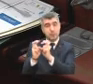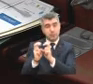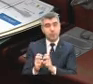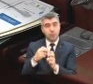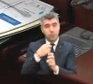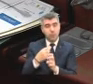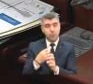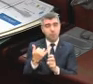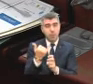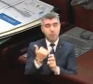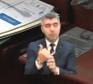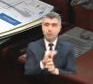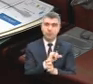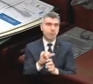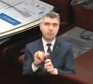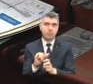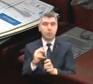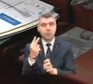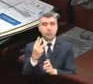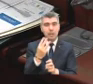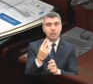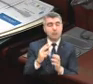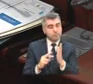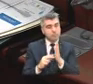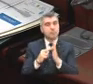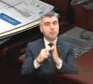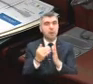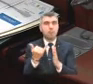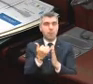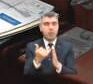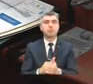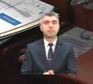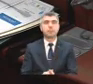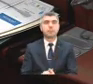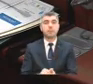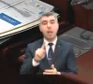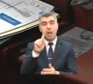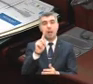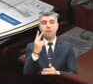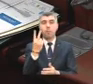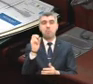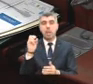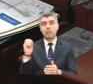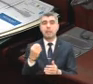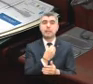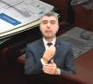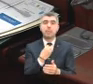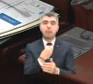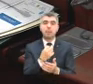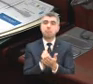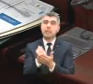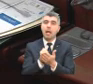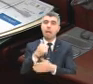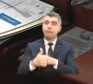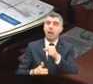دابا جوج الناس هنا ولا اربعه الناس هنا، خصنا واحد التدرج. اليوم كنخرجوا يلاه 1200 طبيب في العام في